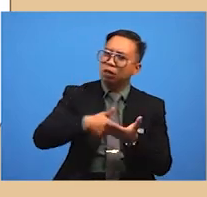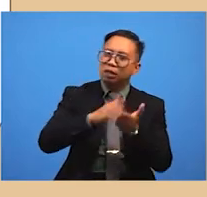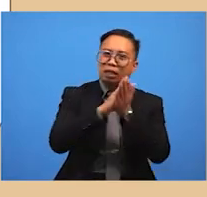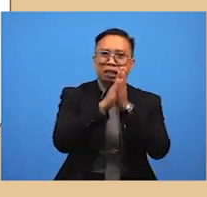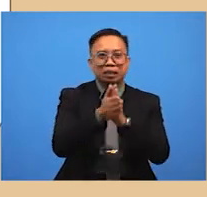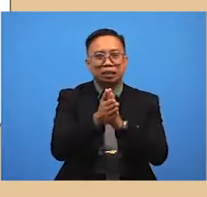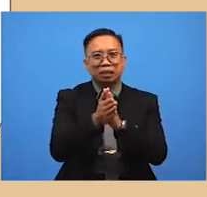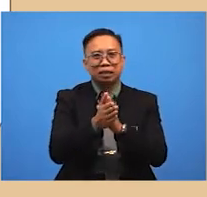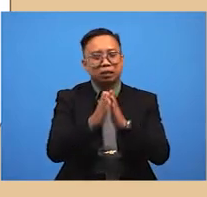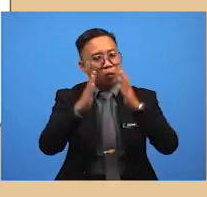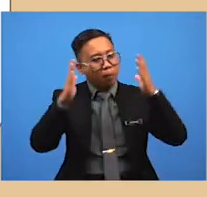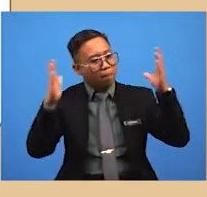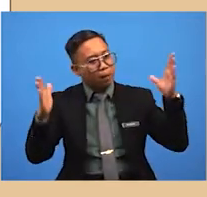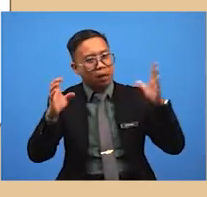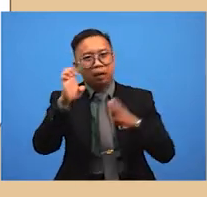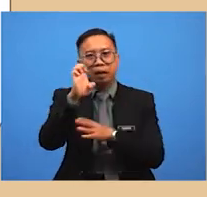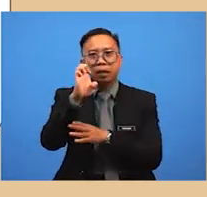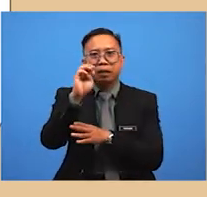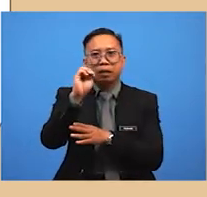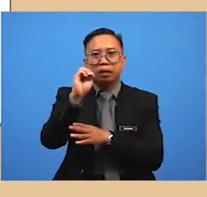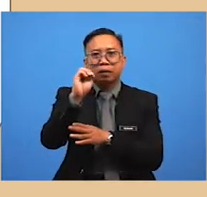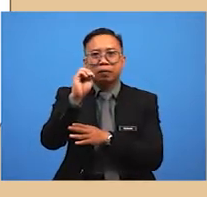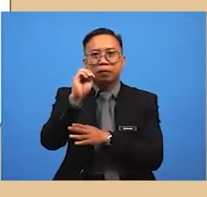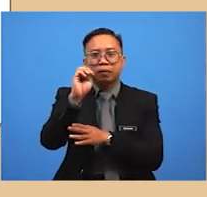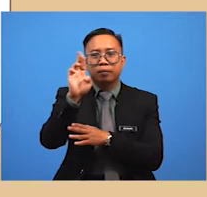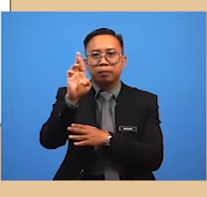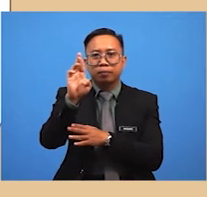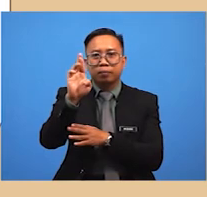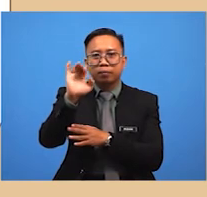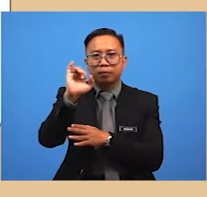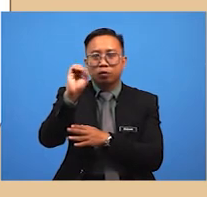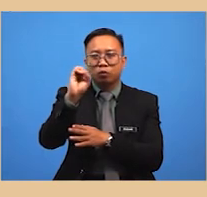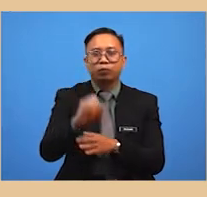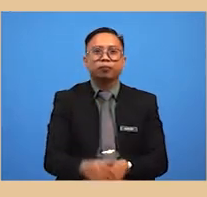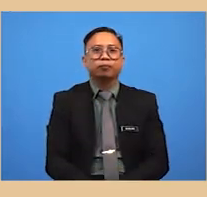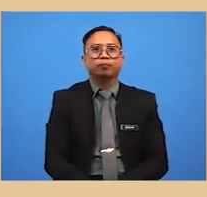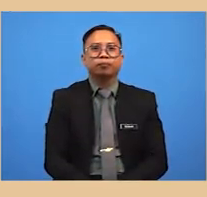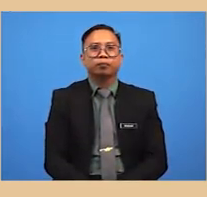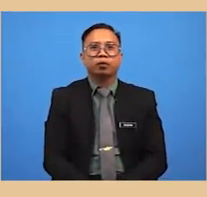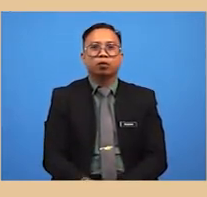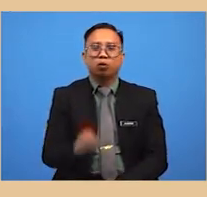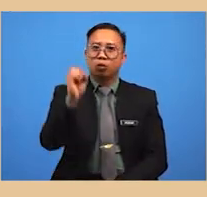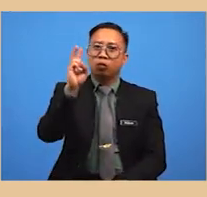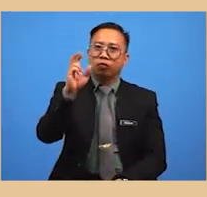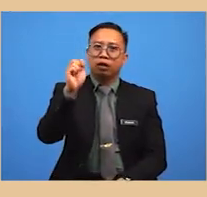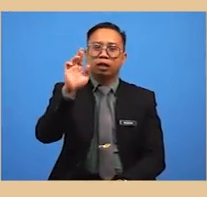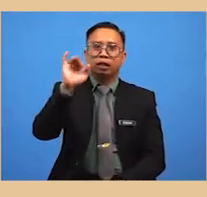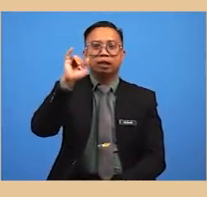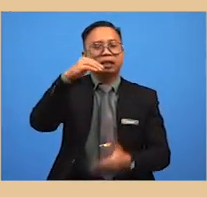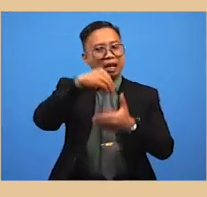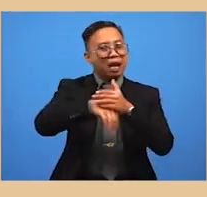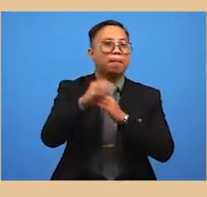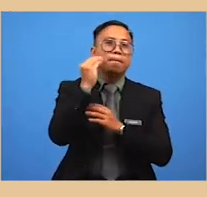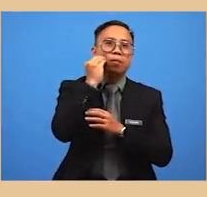akan berkembang menjadi embrio. Oleh itu, ovari di dalam struktur